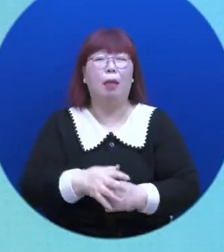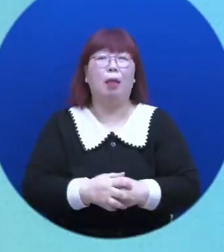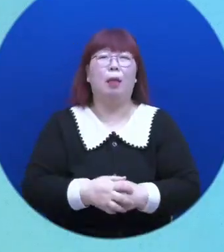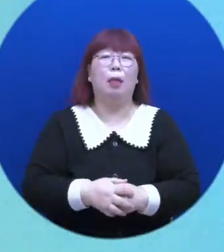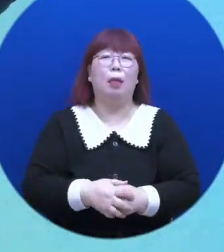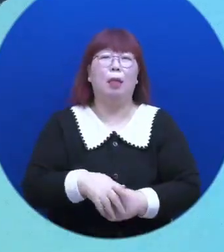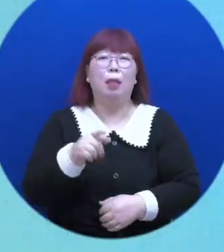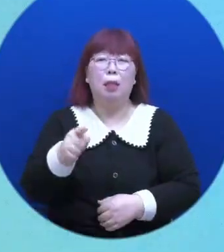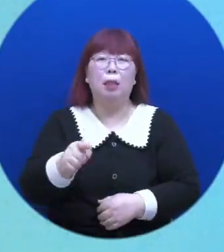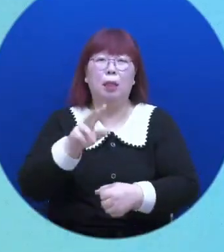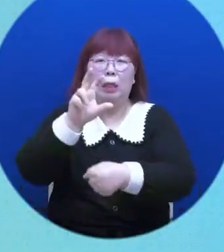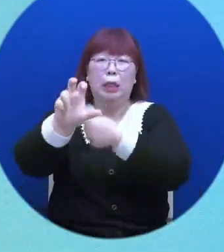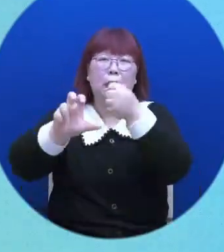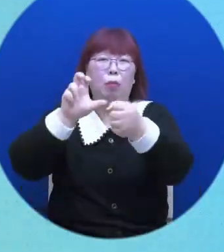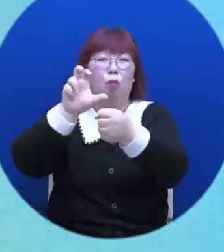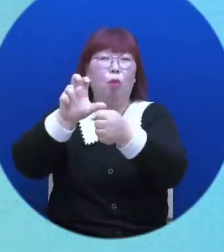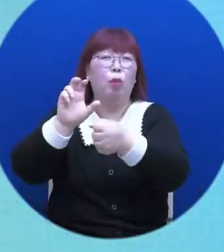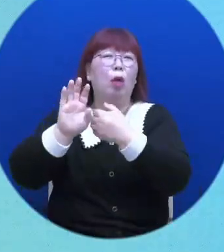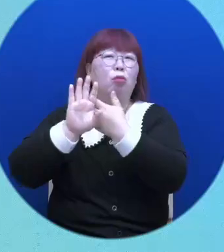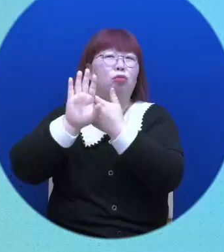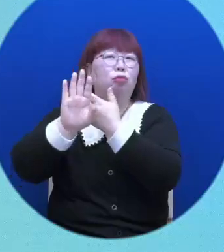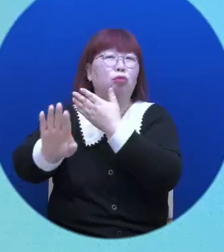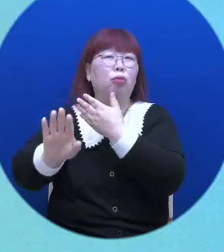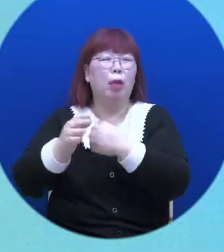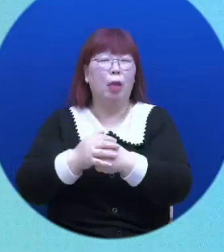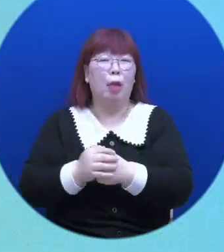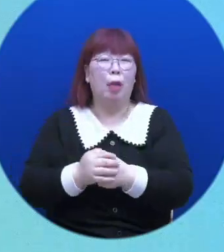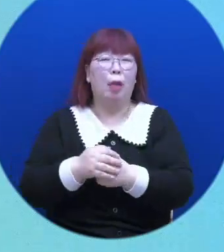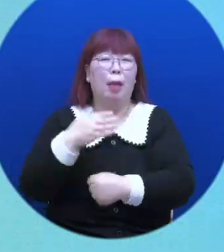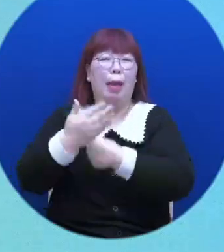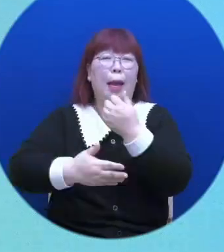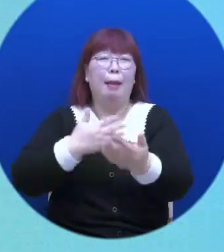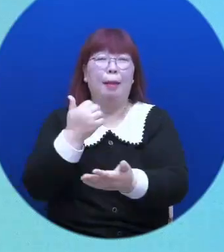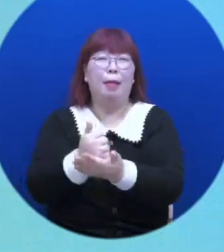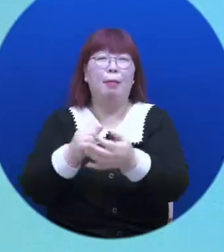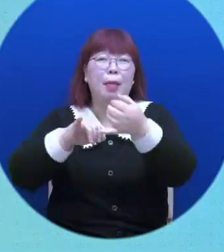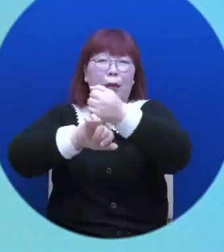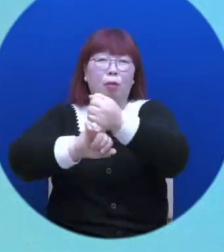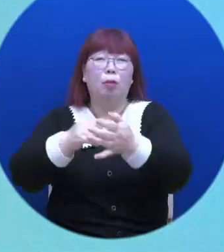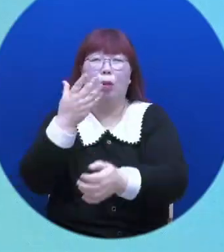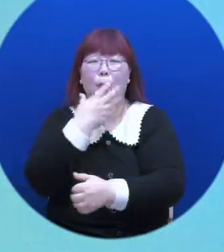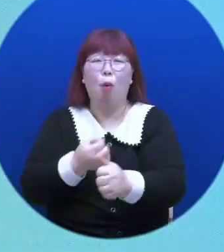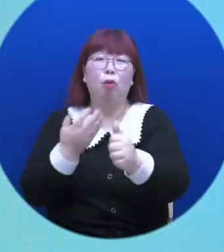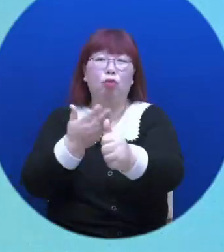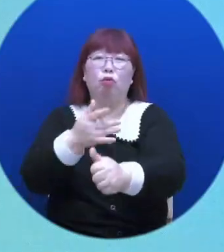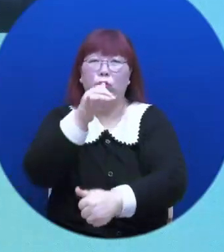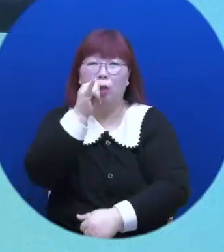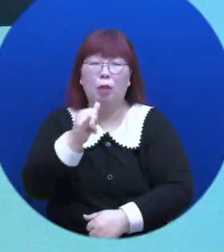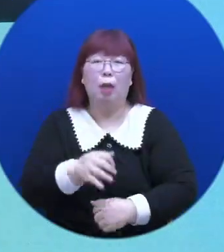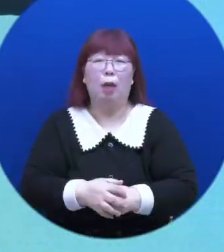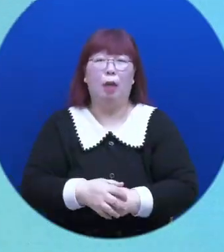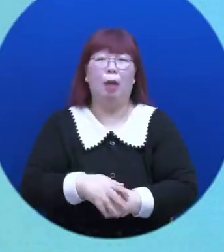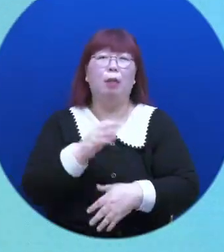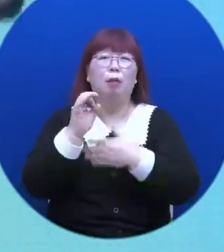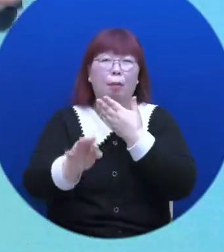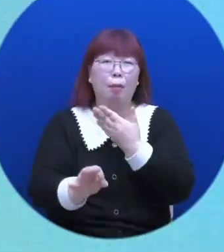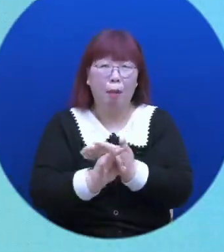그들 25년이 지나고 난 이후에 그들에게 하나님의 약속된 복을 주고 있지 않느냐?